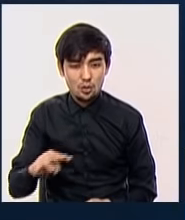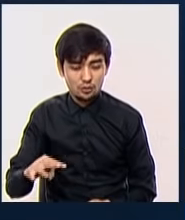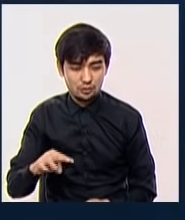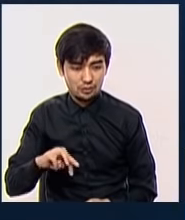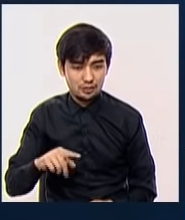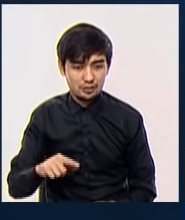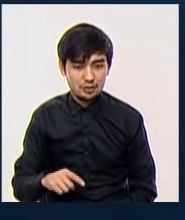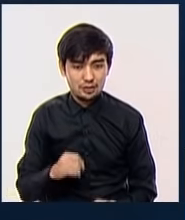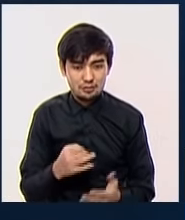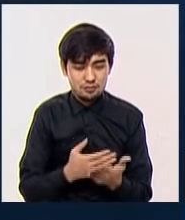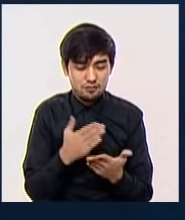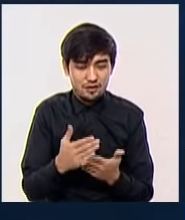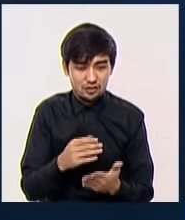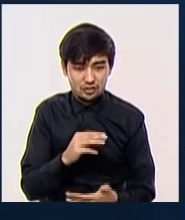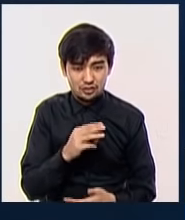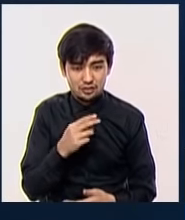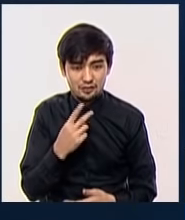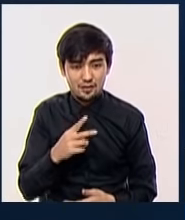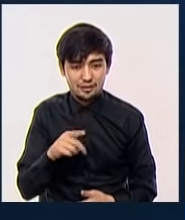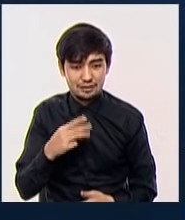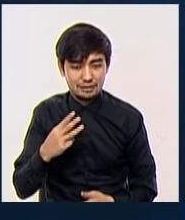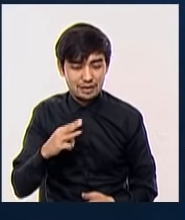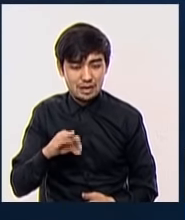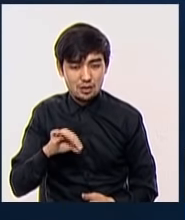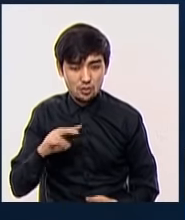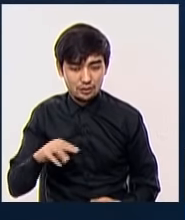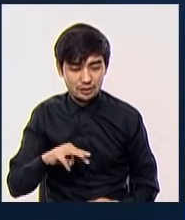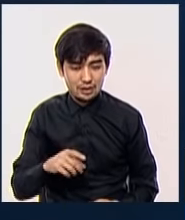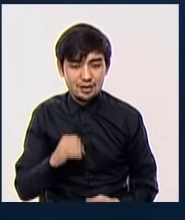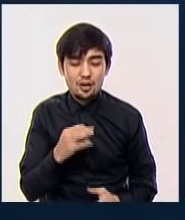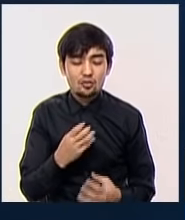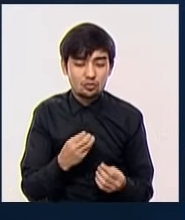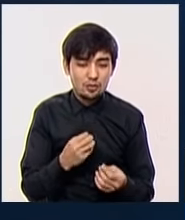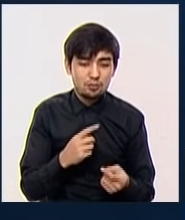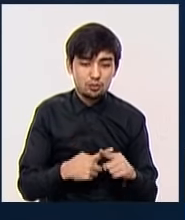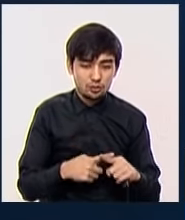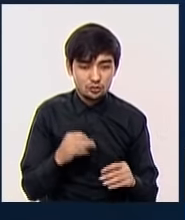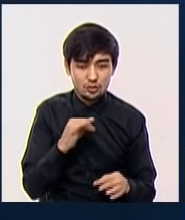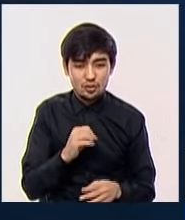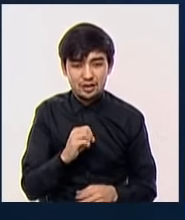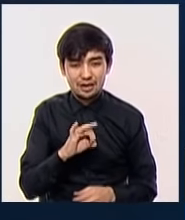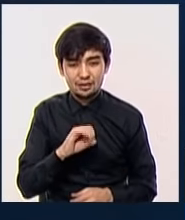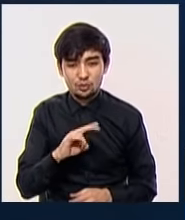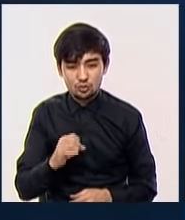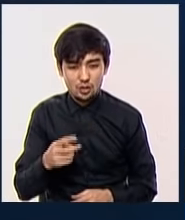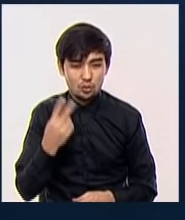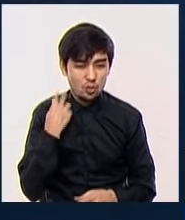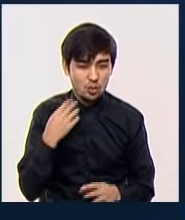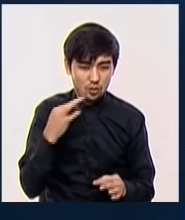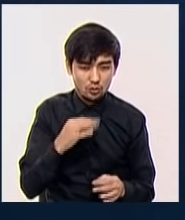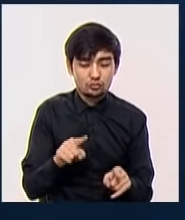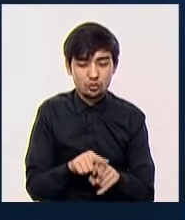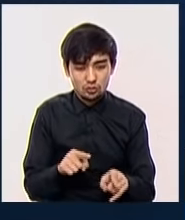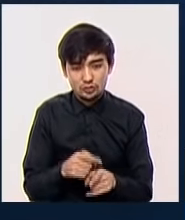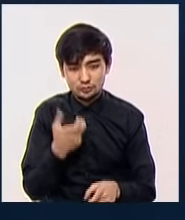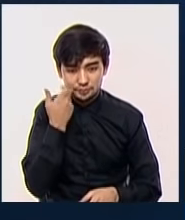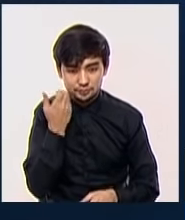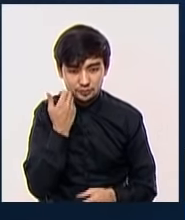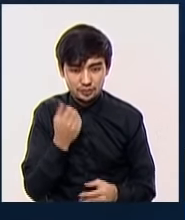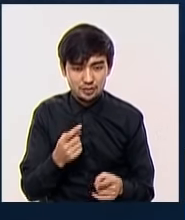свыше двух триллионов тенге плюс целая ростовщической индустрия по взысканию долгов тоже зарабатывает примерно